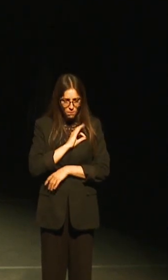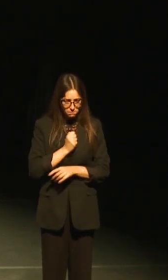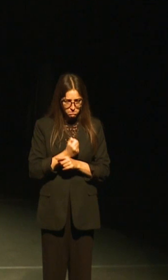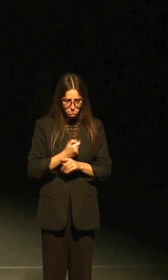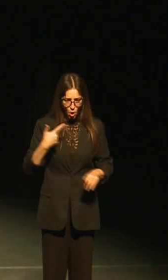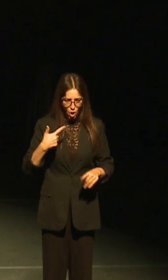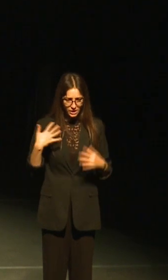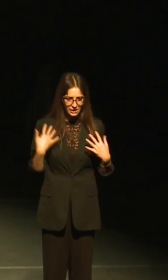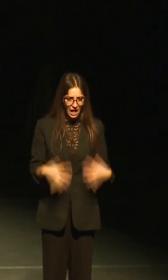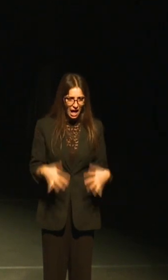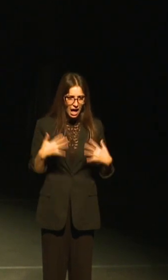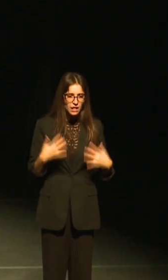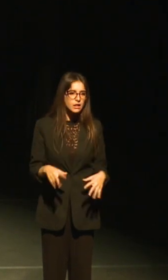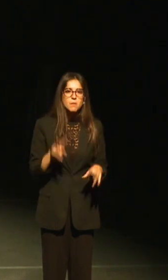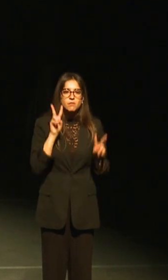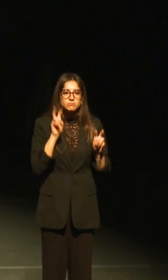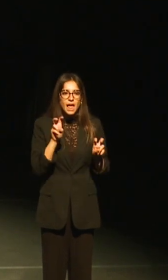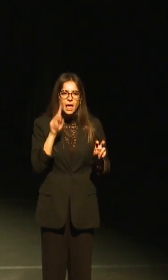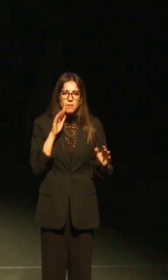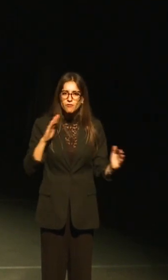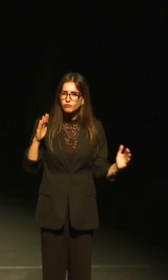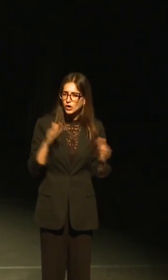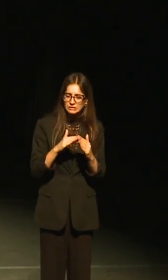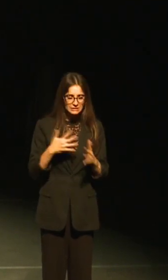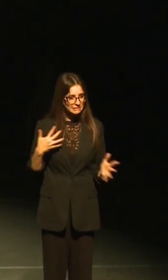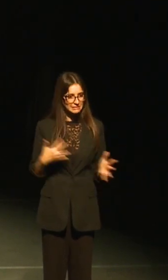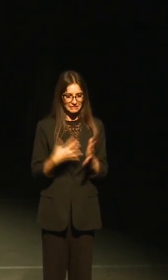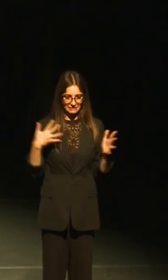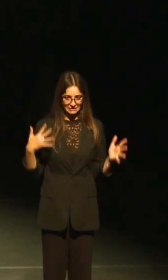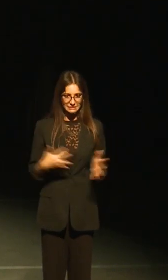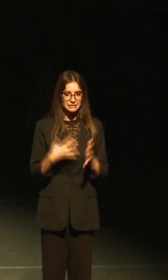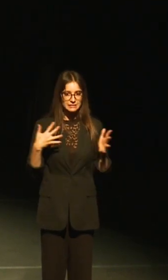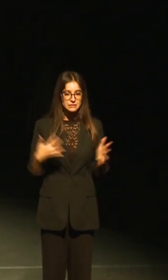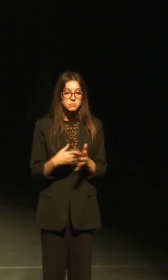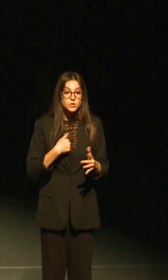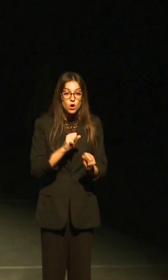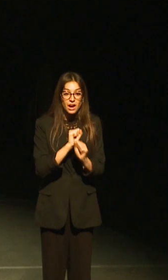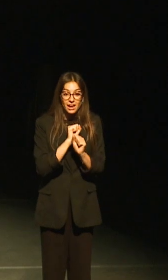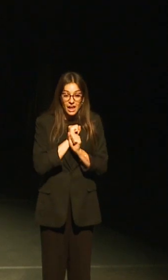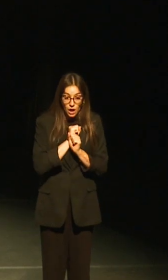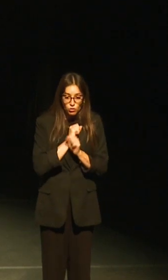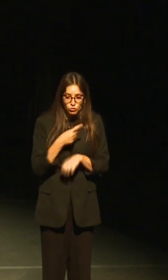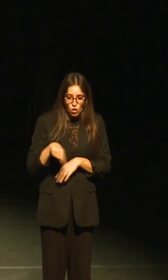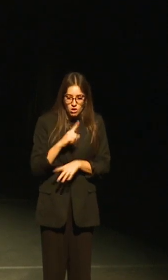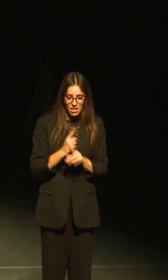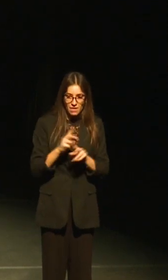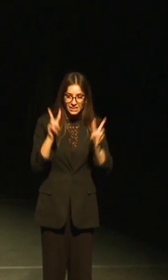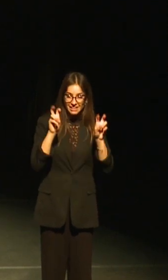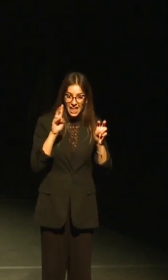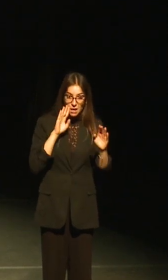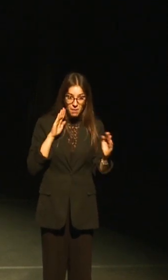si fa ancora grandissima difficoltà Io credo che però o noi affrontiamo il tema